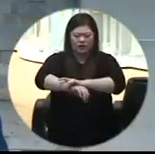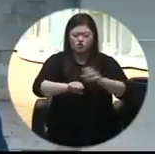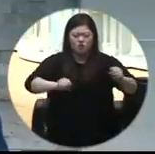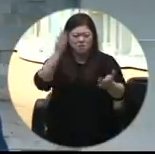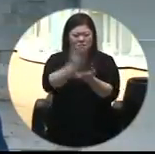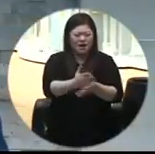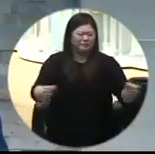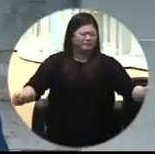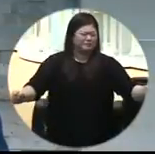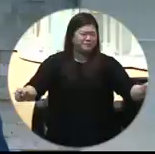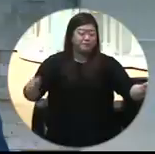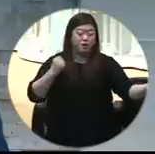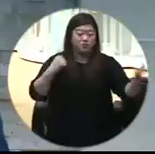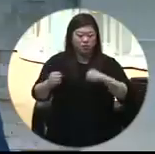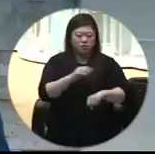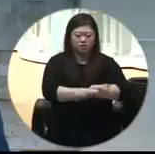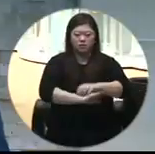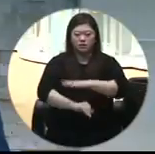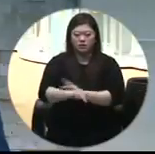거예요. 오래된 거지요.